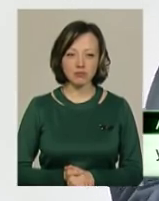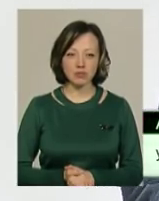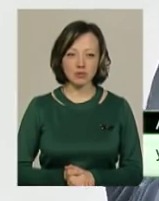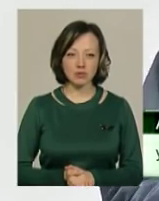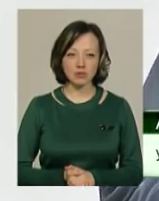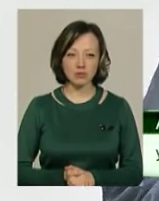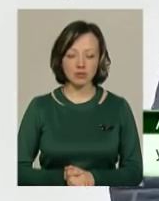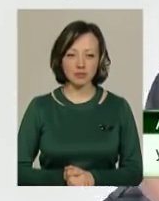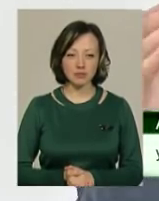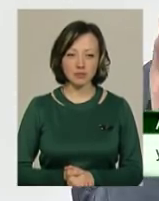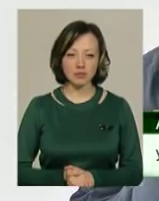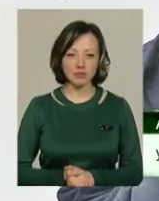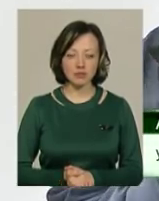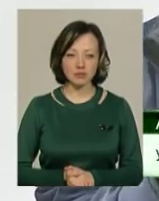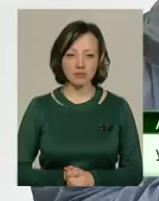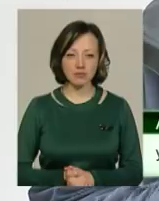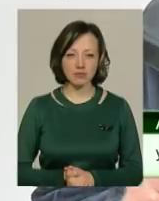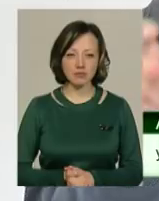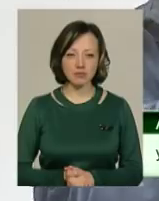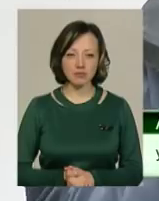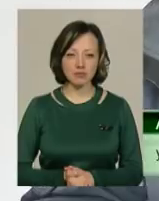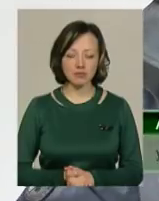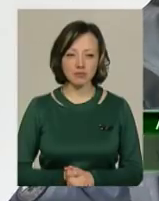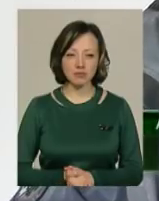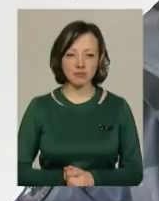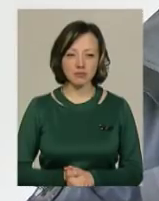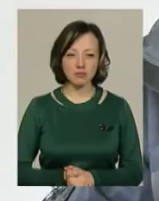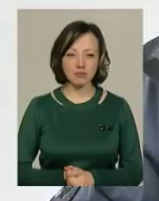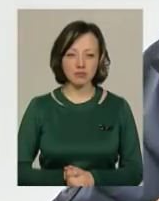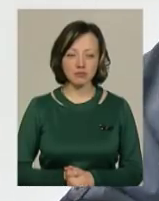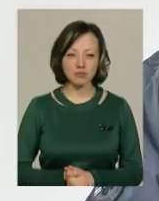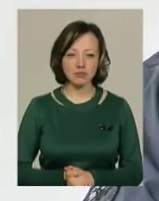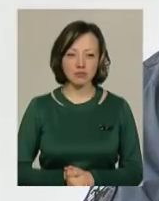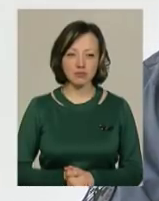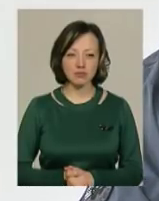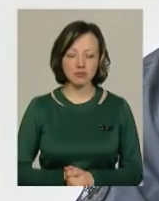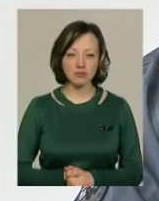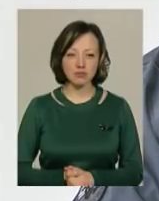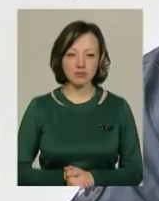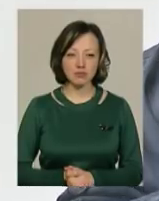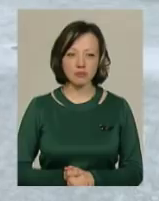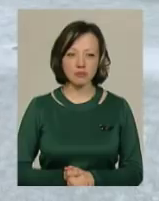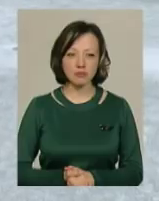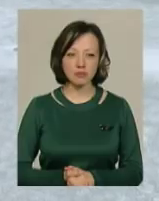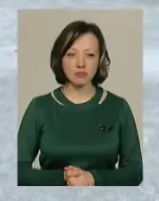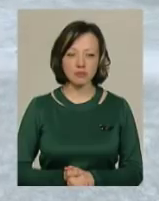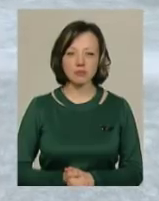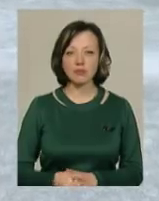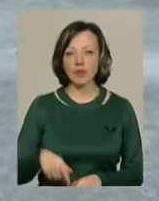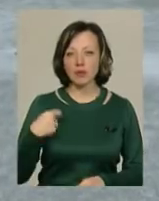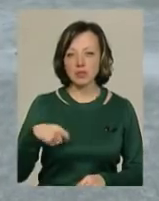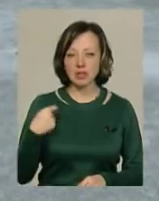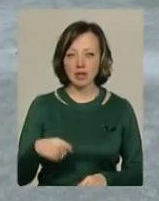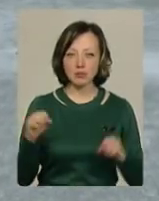слизька, ми навіть дорогу трошки спутали, поверталися. Ну, перший раз їхали сюди, так що така от дорога в нас вийшла. Президент